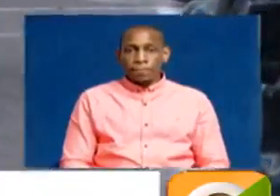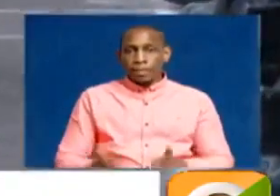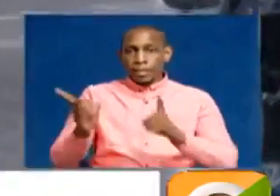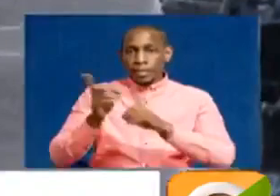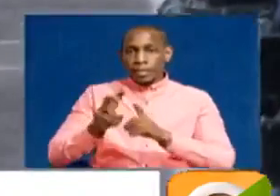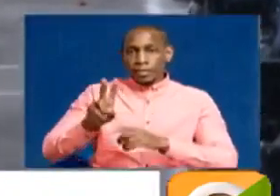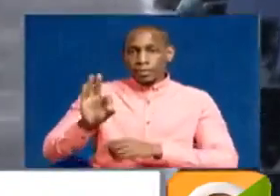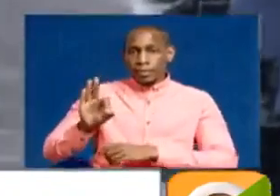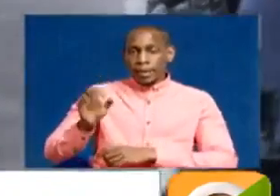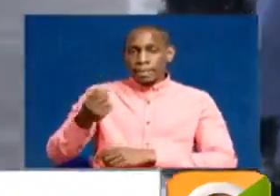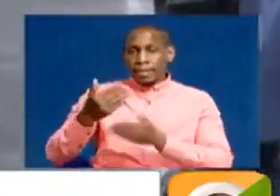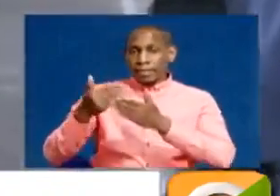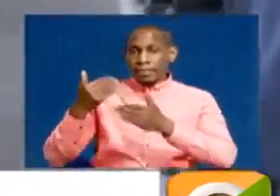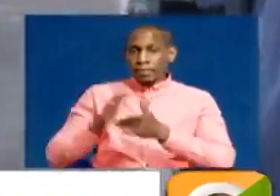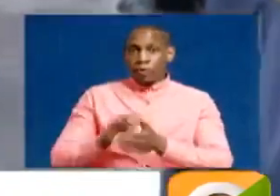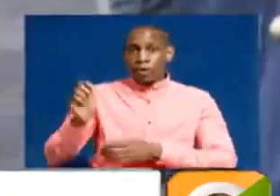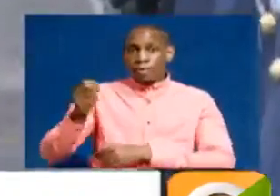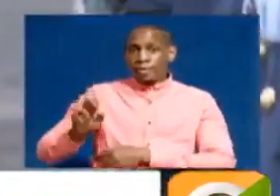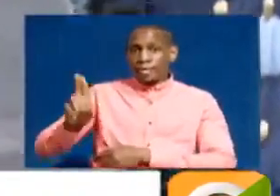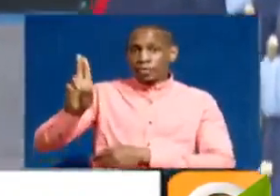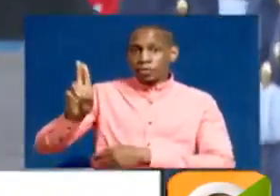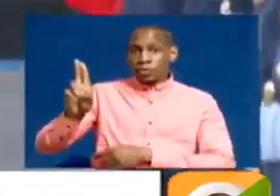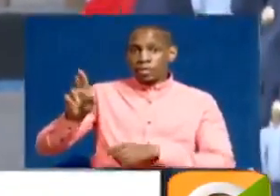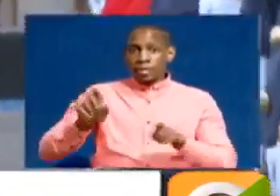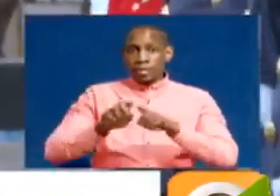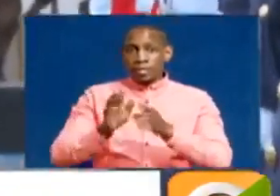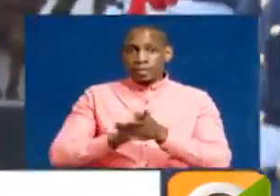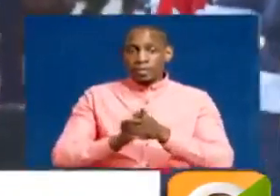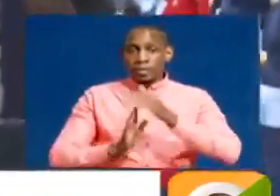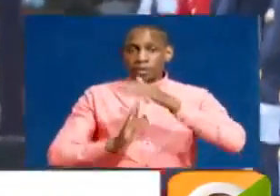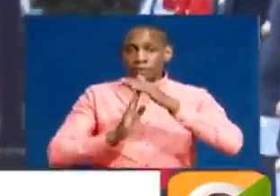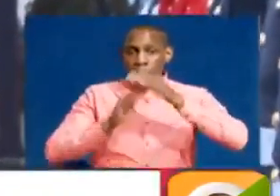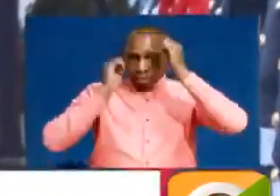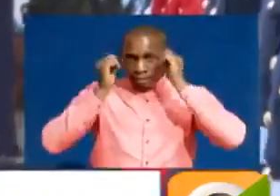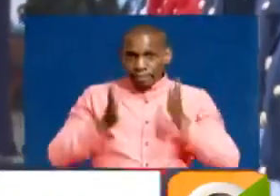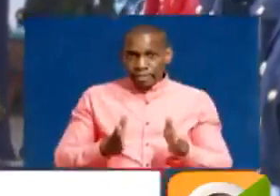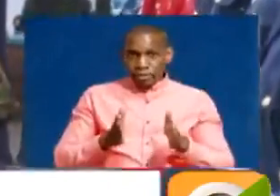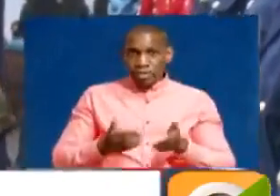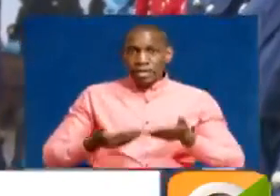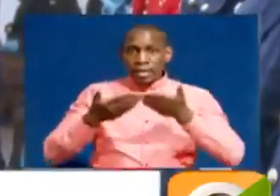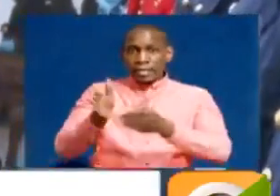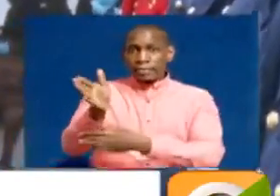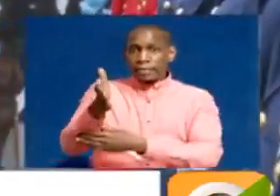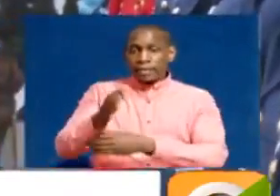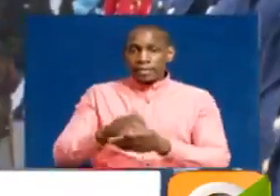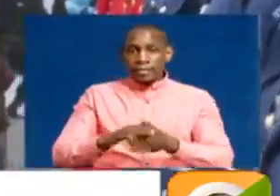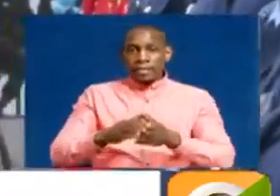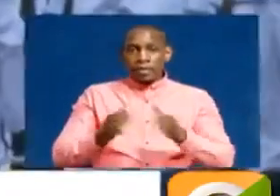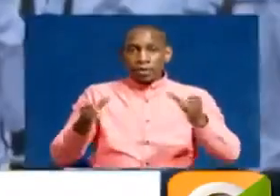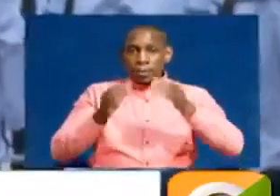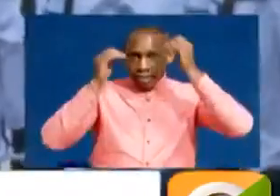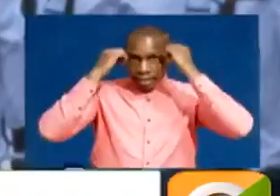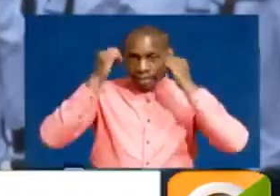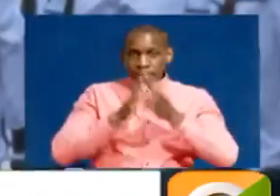Tarehe 23 mwezi uliopita, Rais Uhuru Kenyatta ambaye pia ni amiri jeshi mkuu alikikabidhi bendera kikosi cha